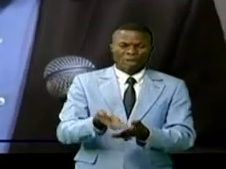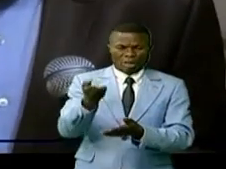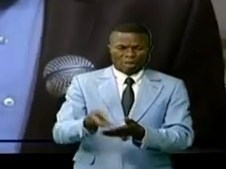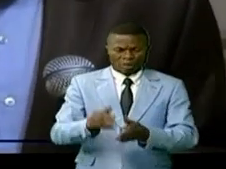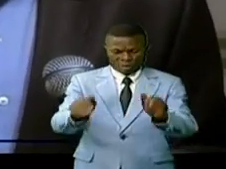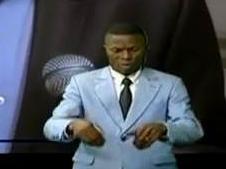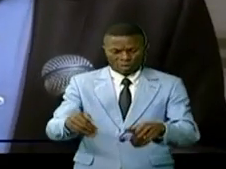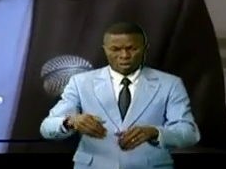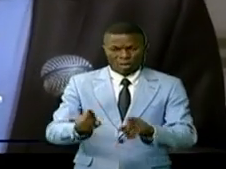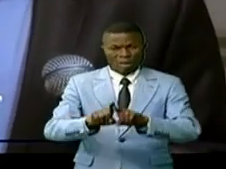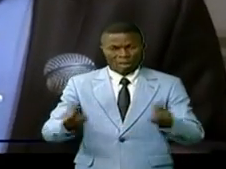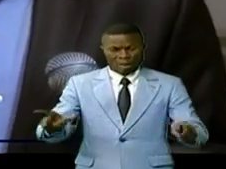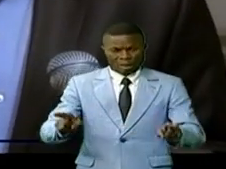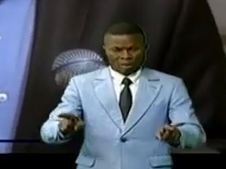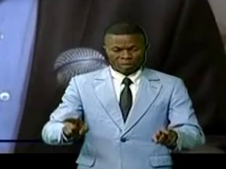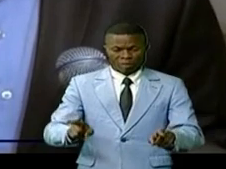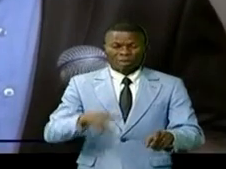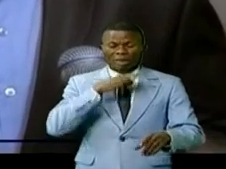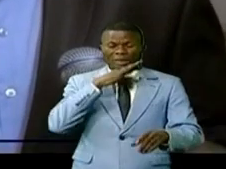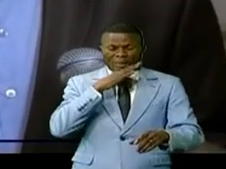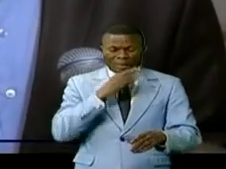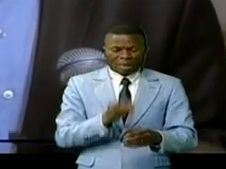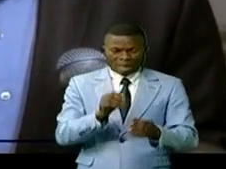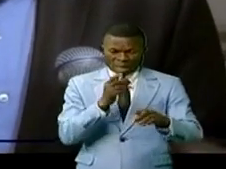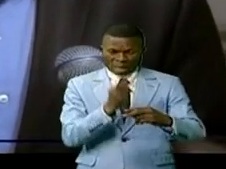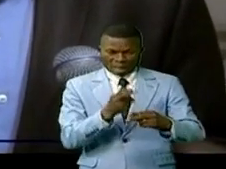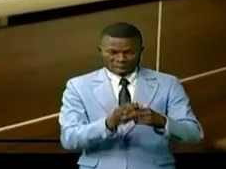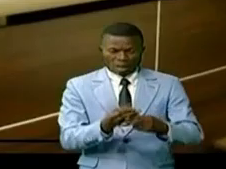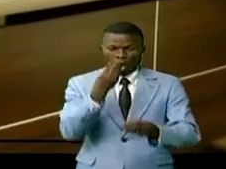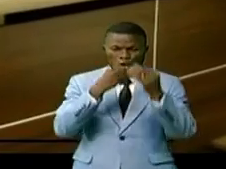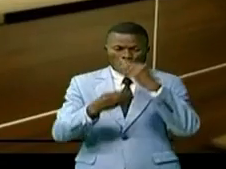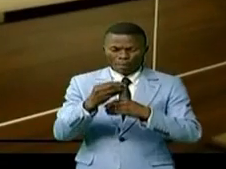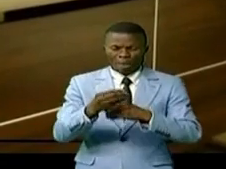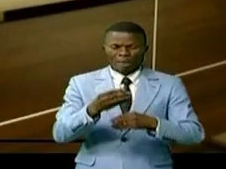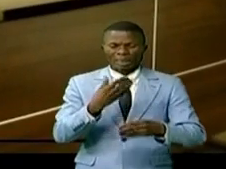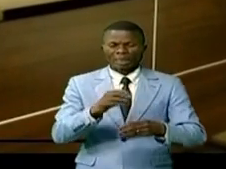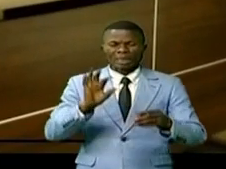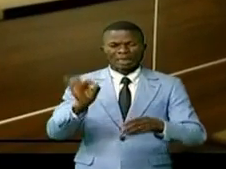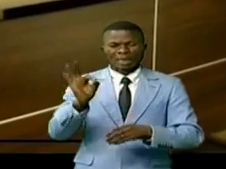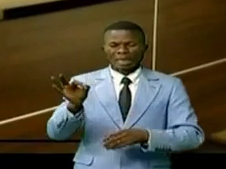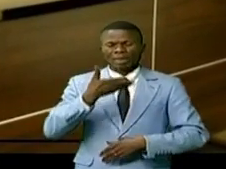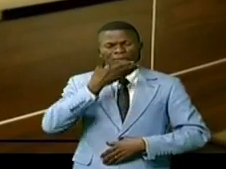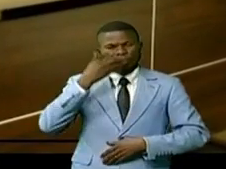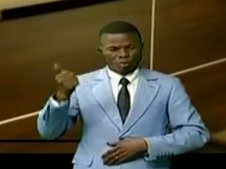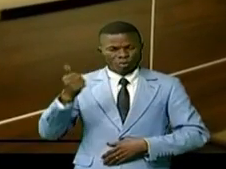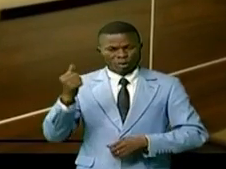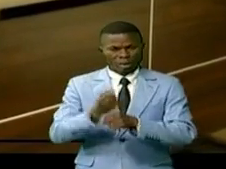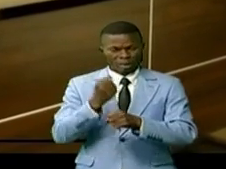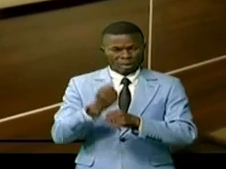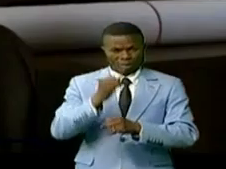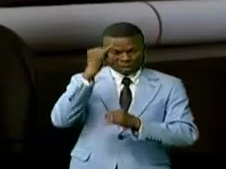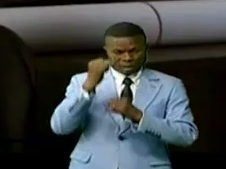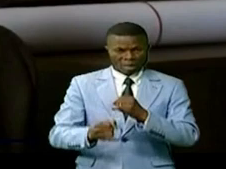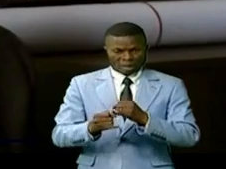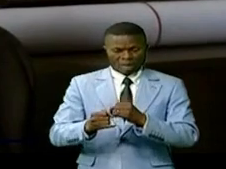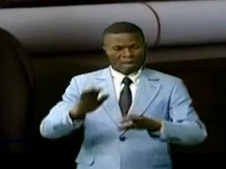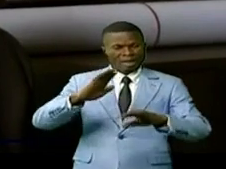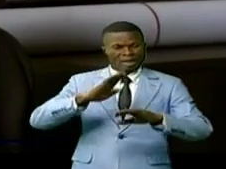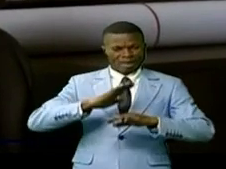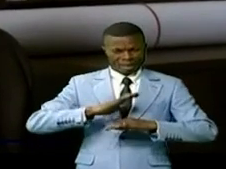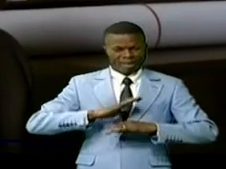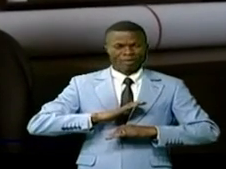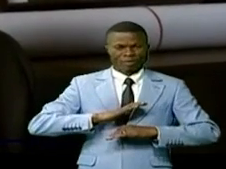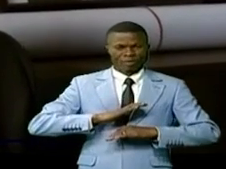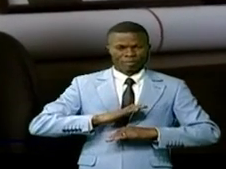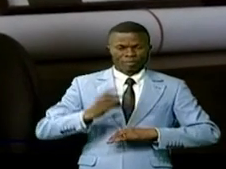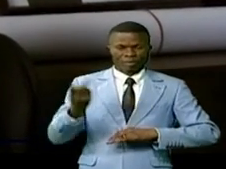la seule différence, c'est que les composts, vous mangez les bio. La séance de travail s'est clôturée sur une note de satisfaction